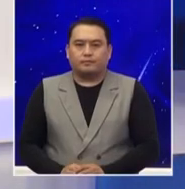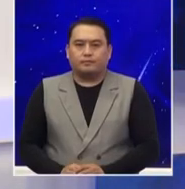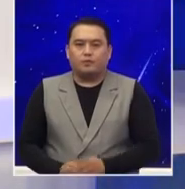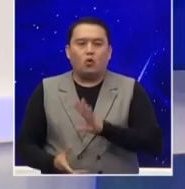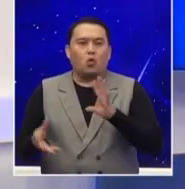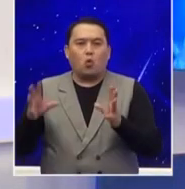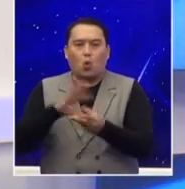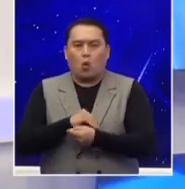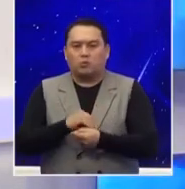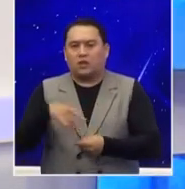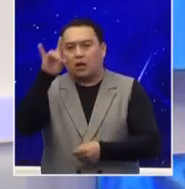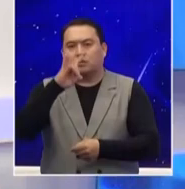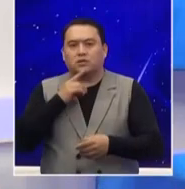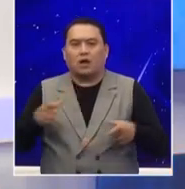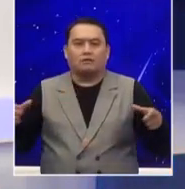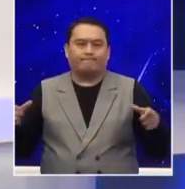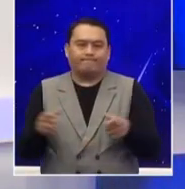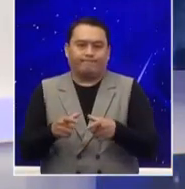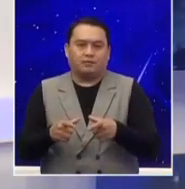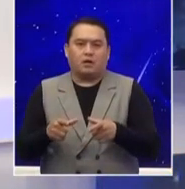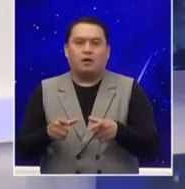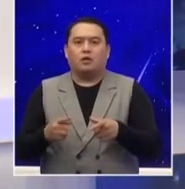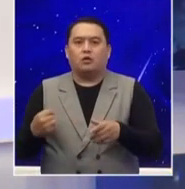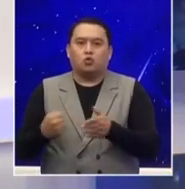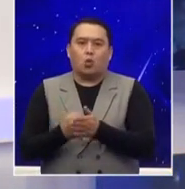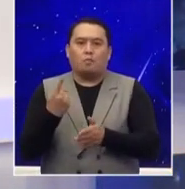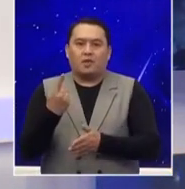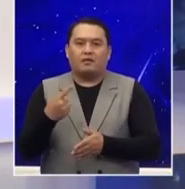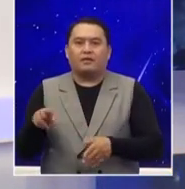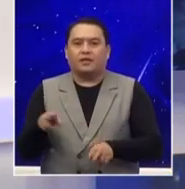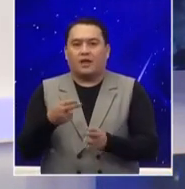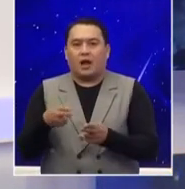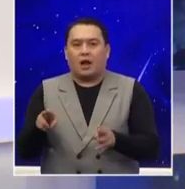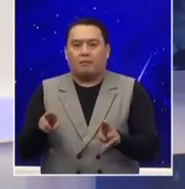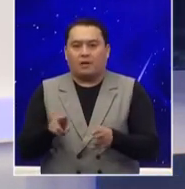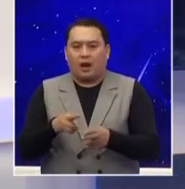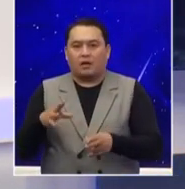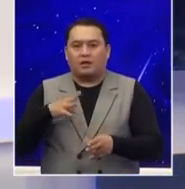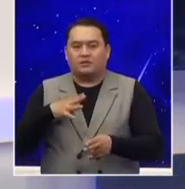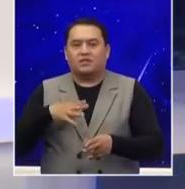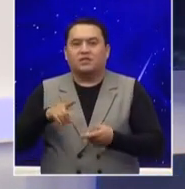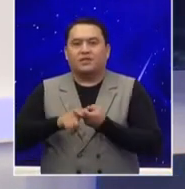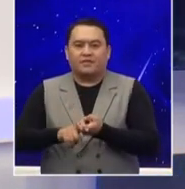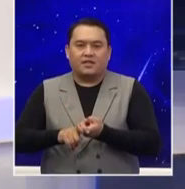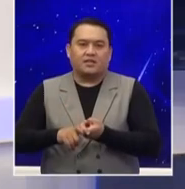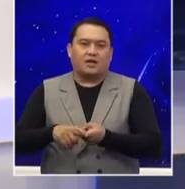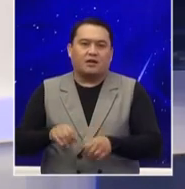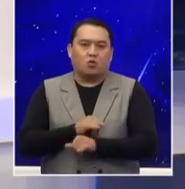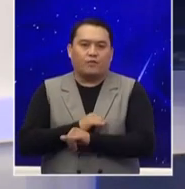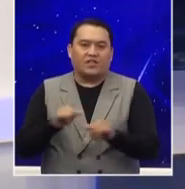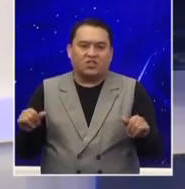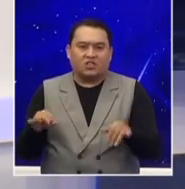общенациональный карантин с полуночи пятницы и до 1 декабря вводят французские власти в связи с резким скачком